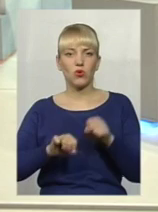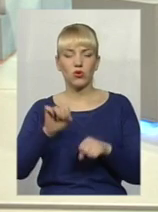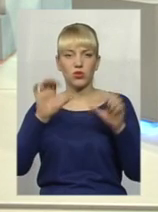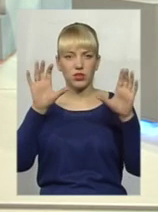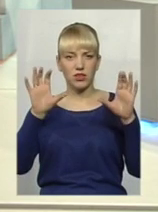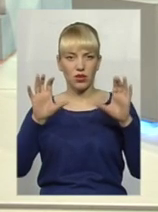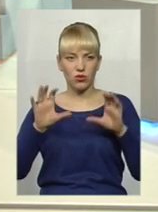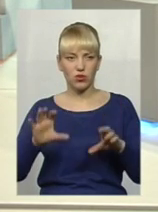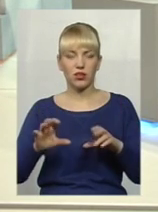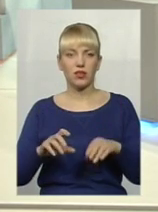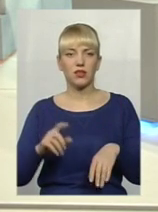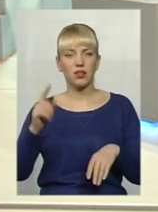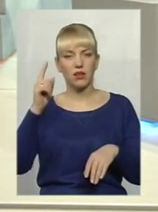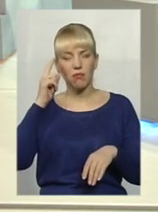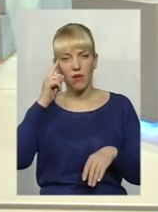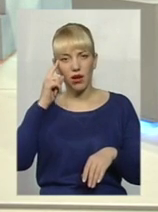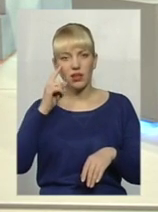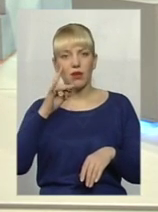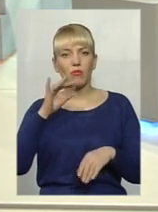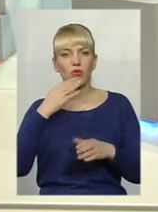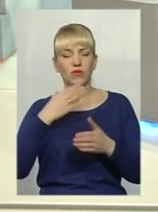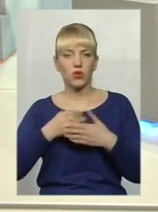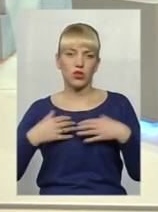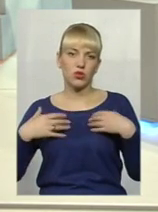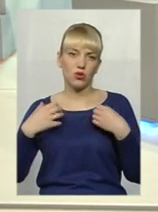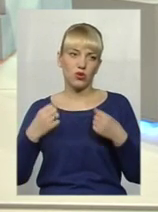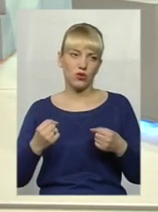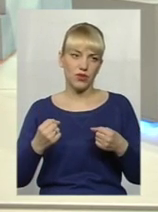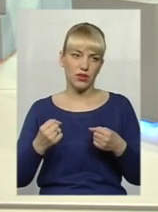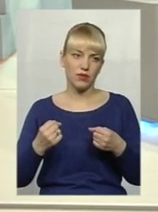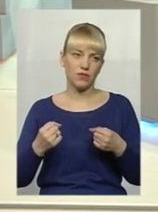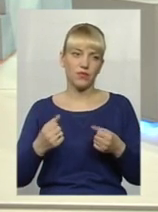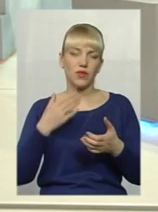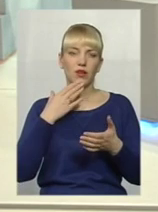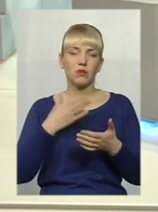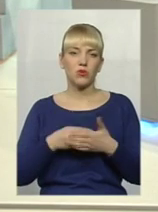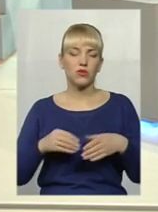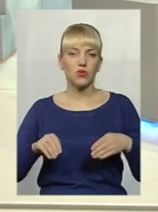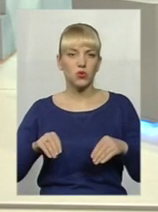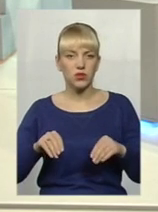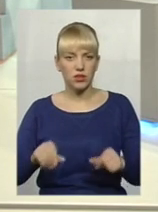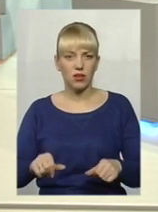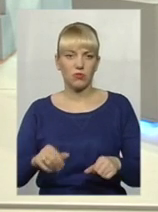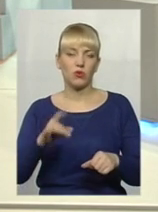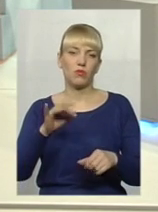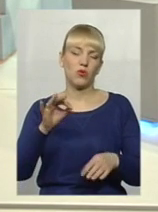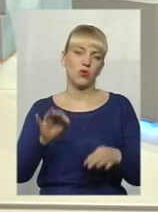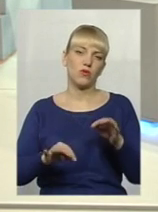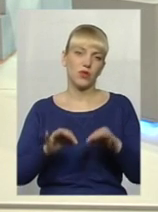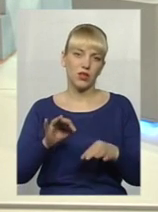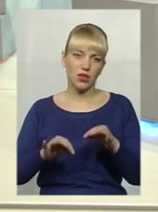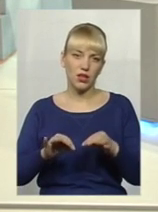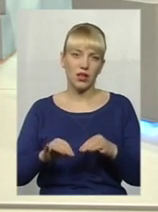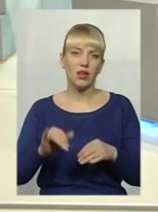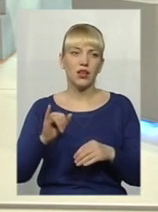законодавства дбати про своє здоров'я, про свою землю, про довкілля,